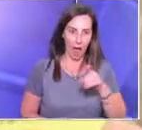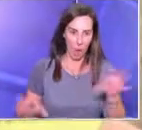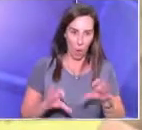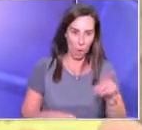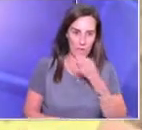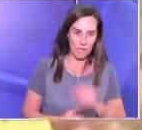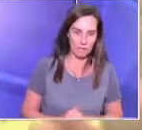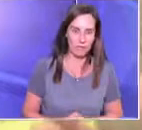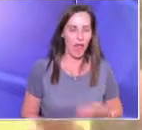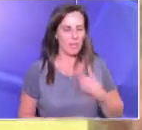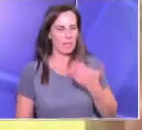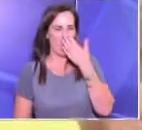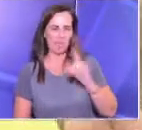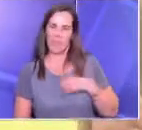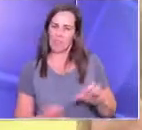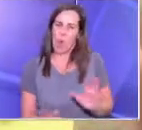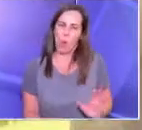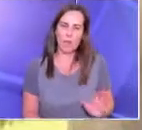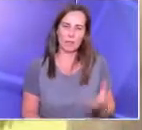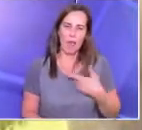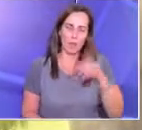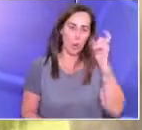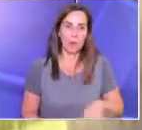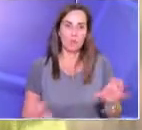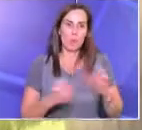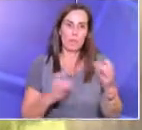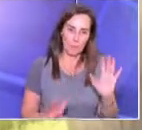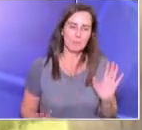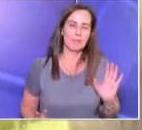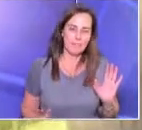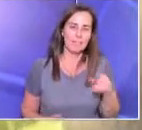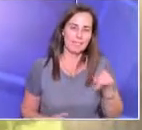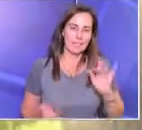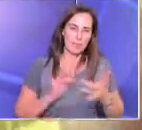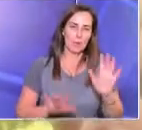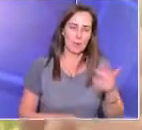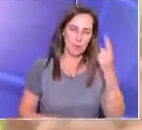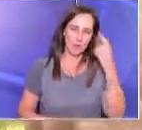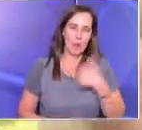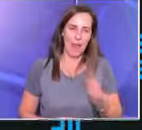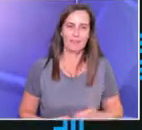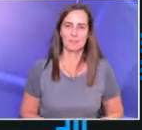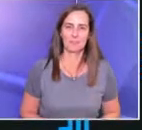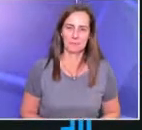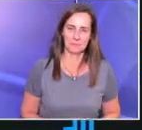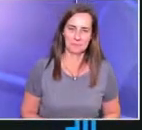אתה כועס עליו? אני מאוכזב, אני לא כועס. אני לא בן אדם שכועס הרבה. זה בניגוד לדיבוי שלי.